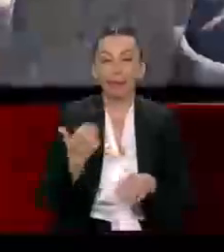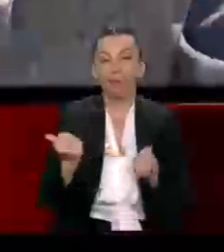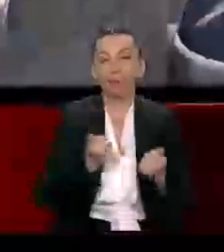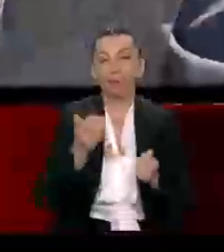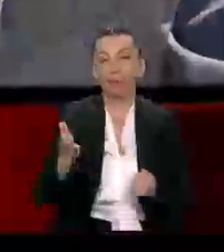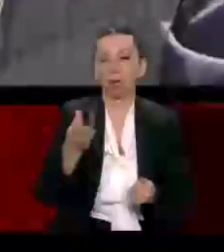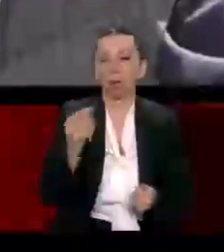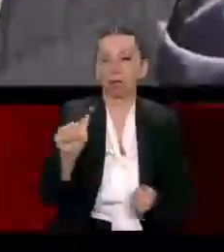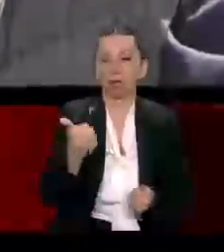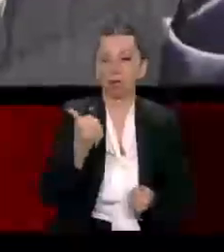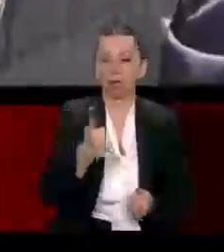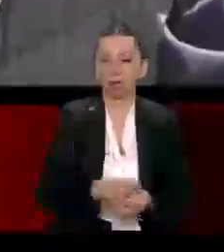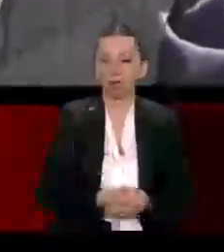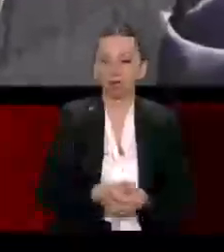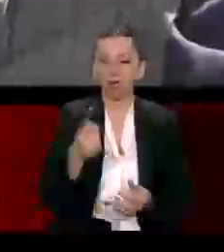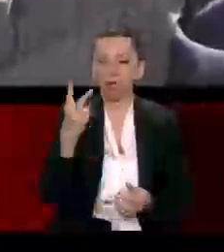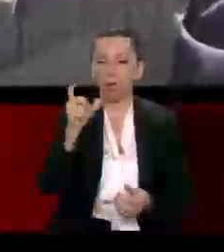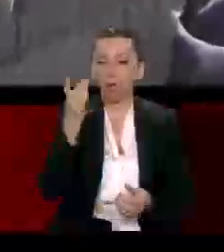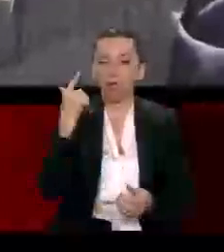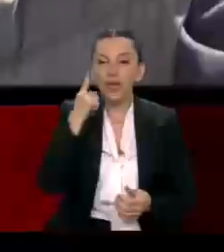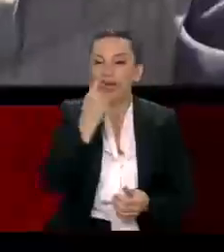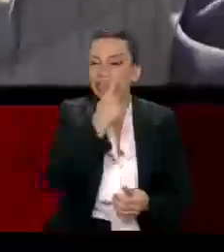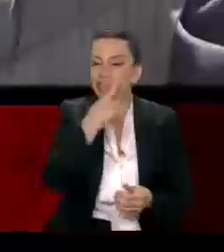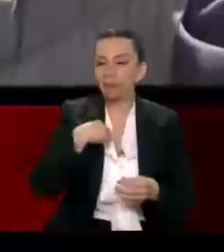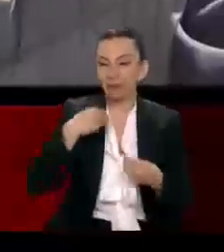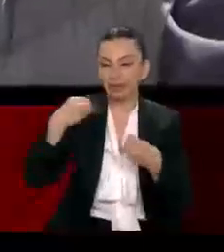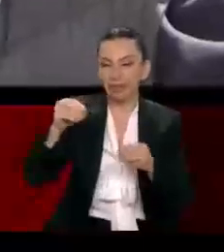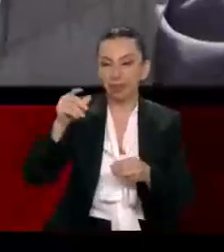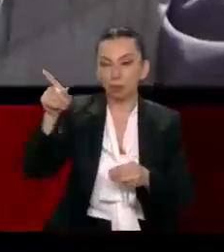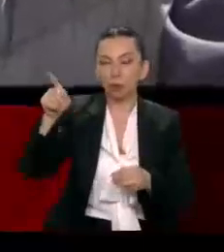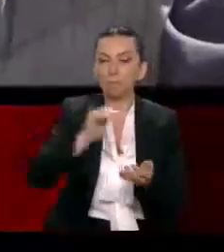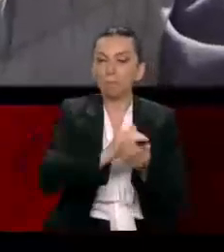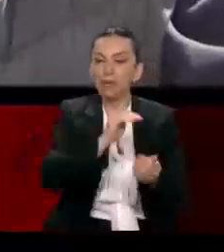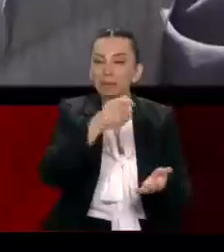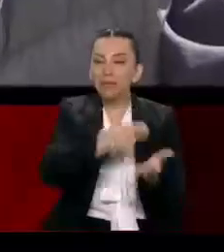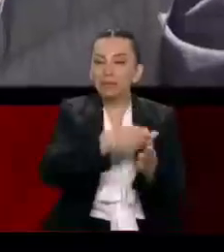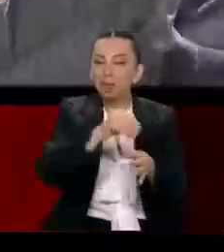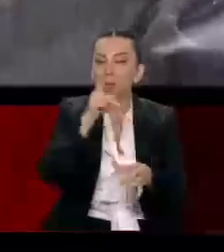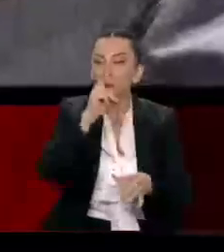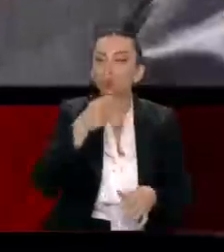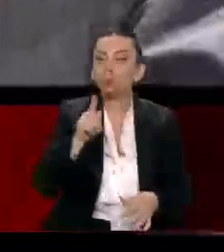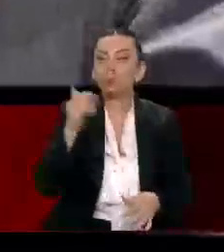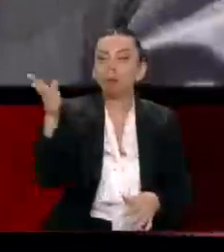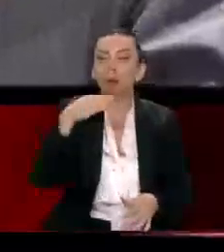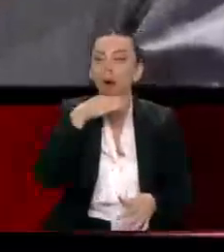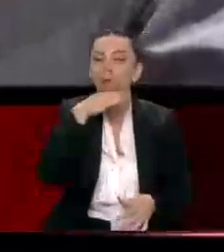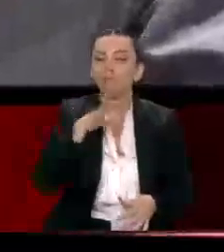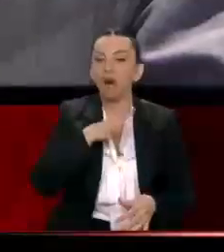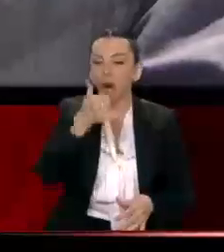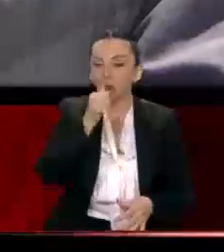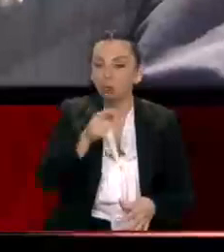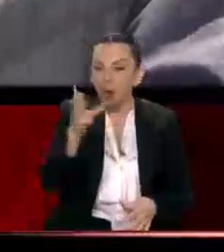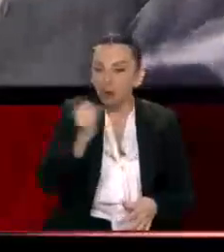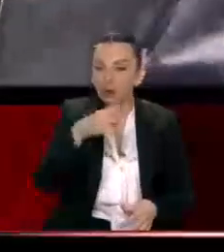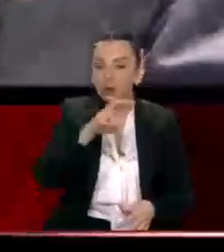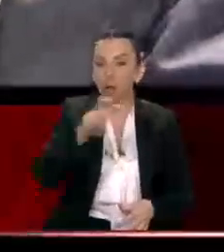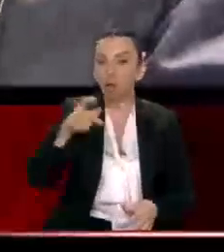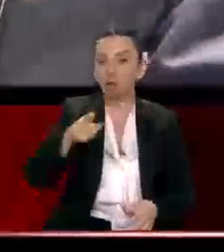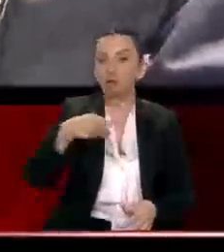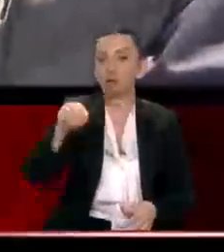araç. Bundan 2 ay önce enişteme bir araç sattım. Sadece yatırım amaçlı aldı. 200 bin lira kar etti araçta. 600 bin liraya almıştı, 800 bin liraya